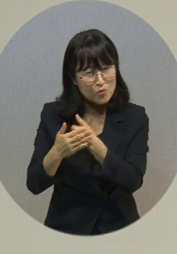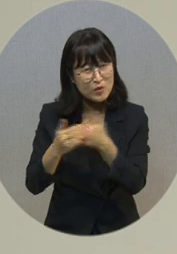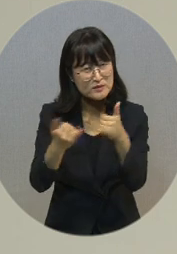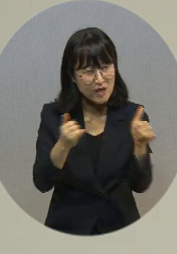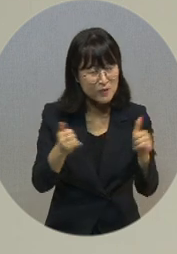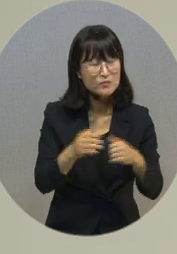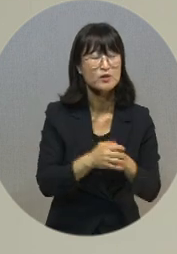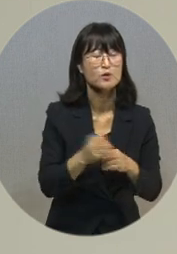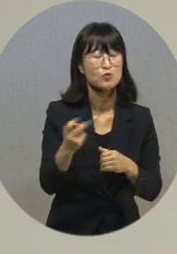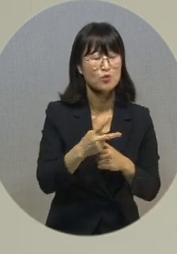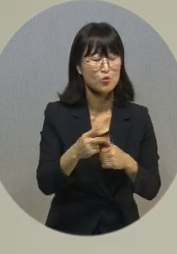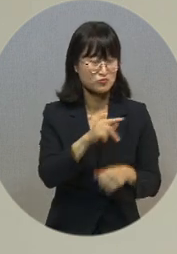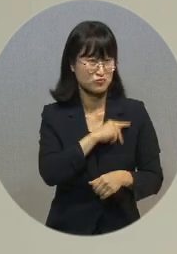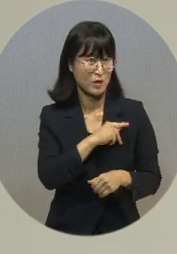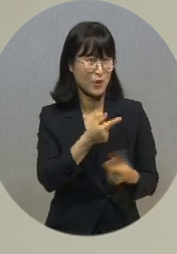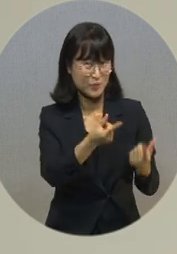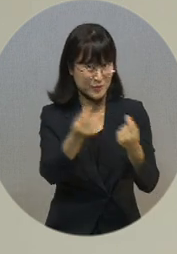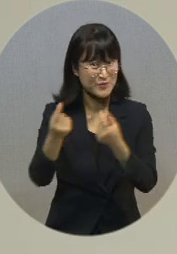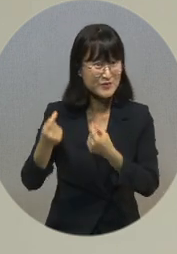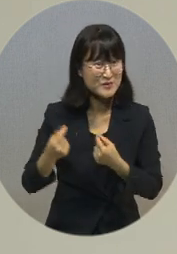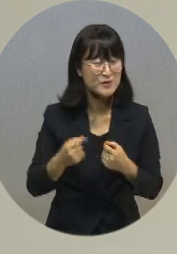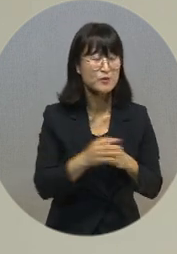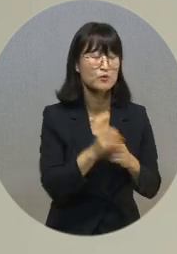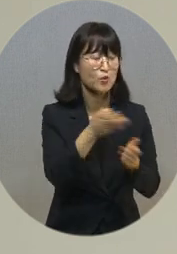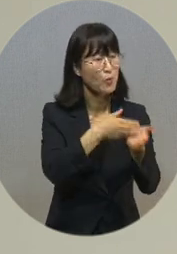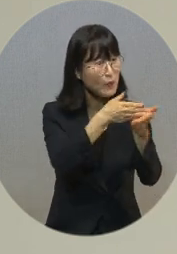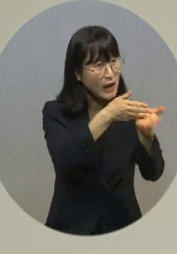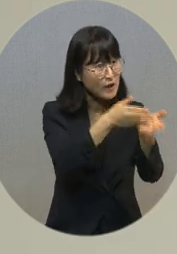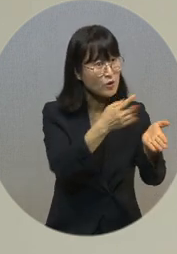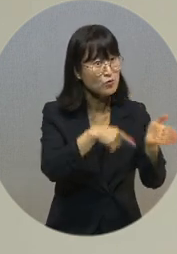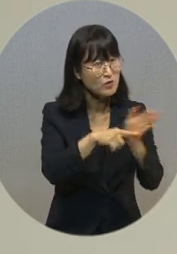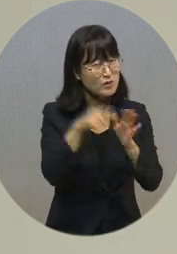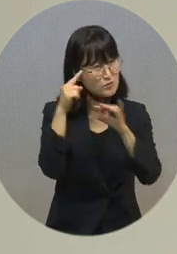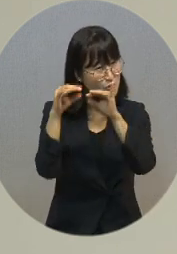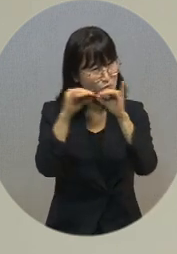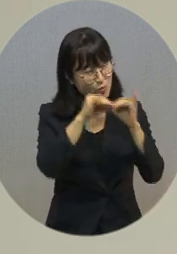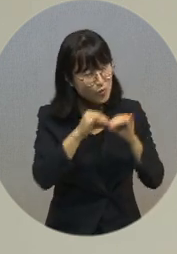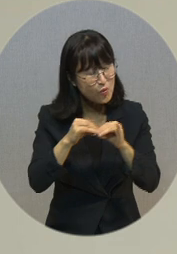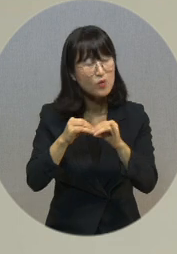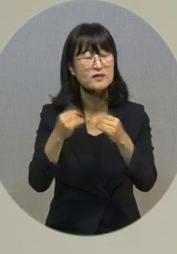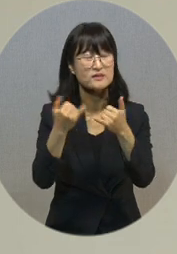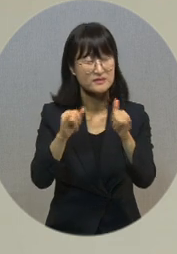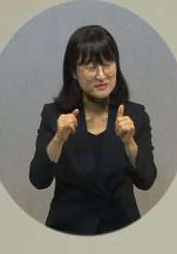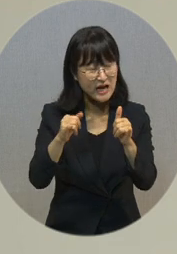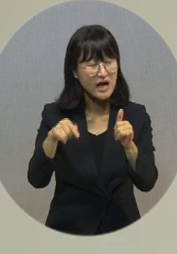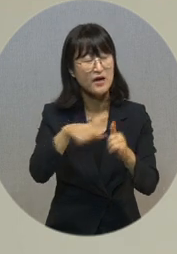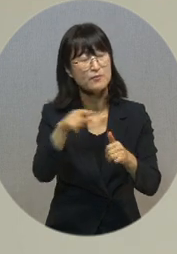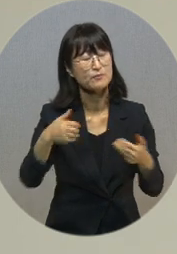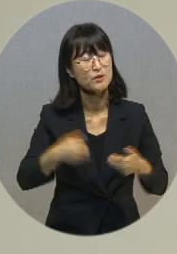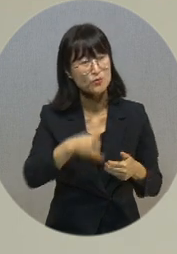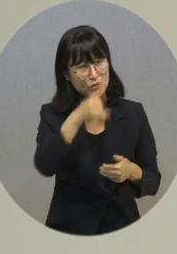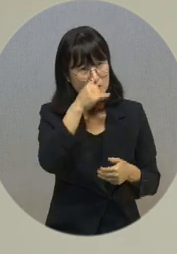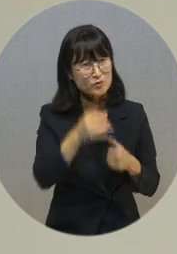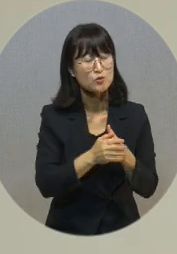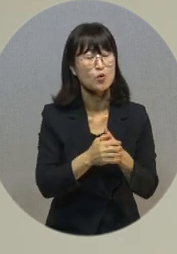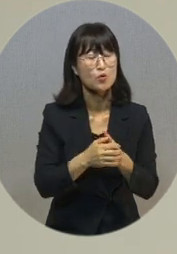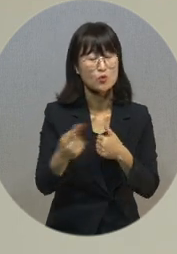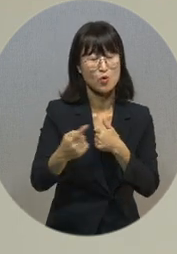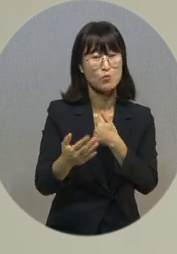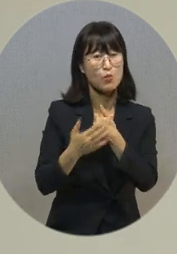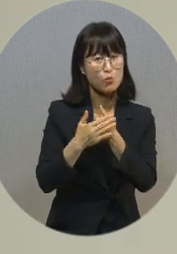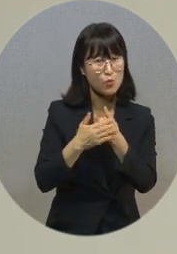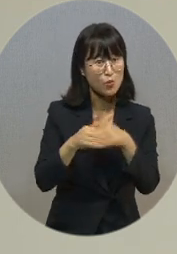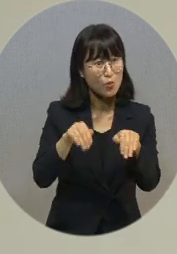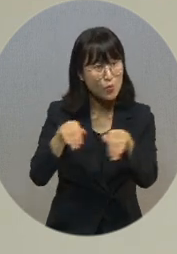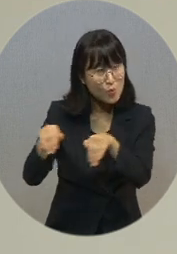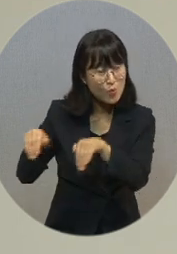또 사이가 있잖아요. 네. 또 의원 발의하려면 또 동의자 재창 같은 것도 해야 되는데 그 보좌관들과의 어떤